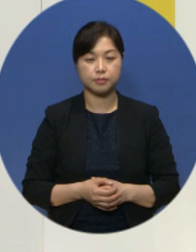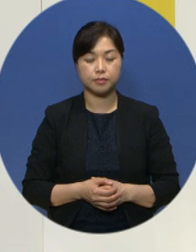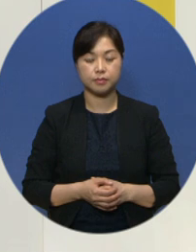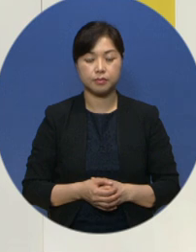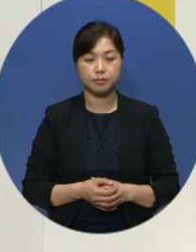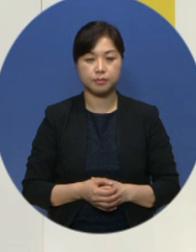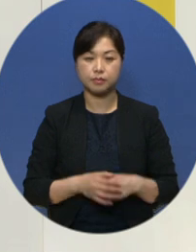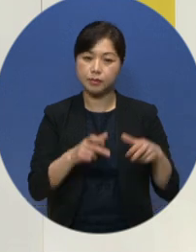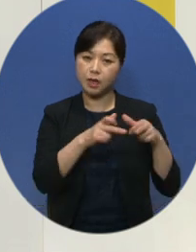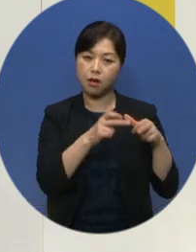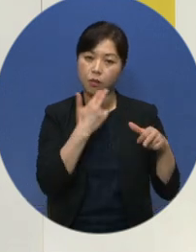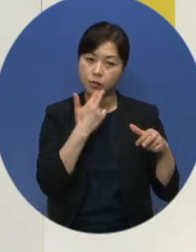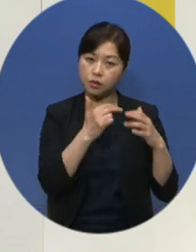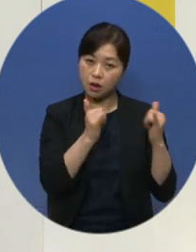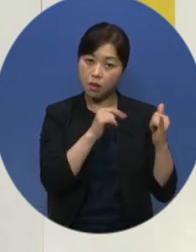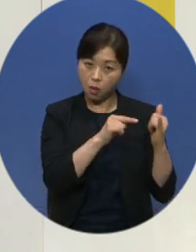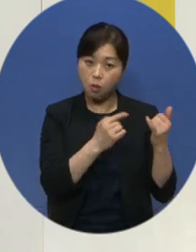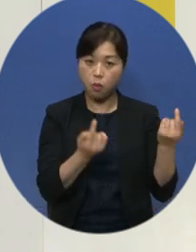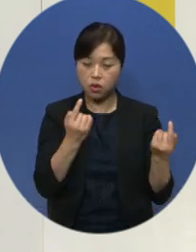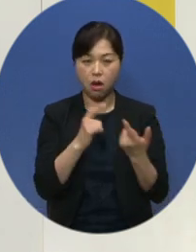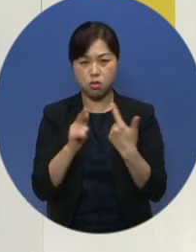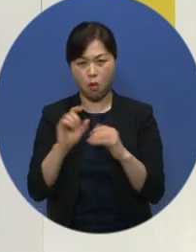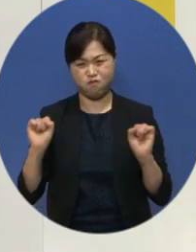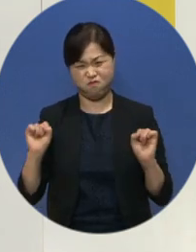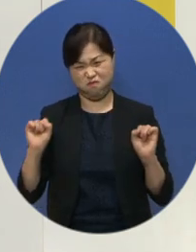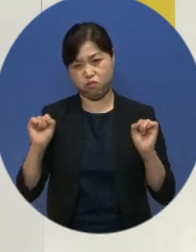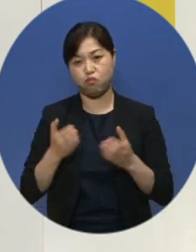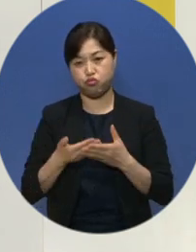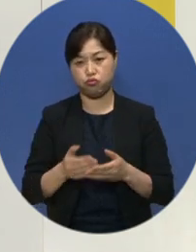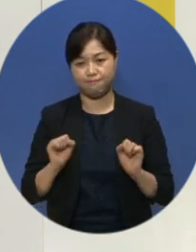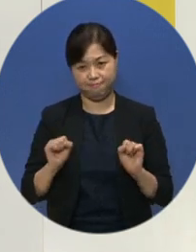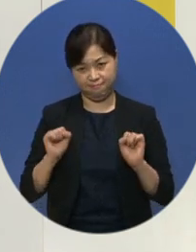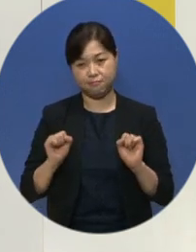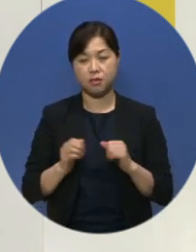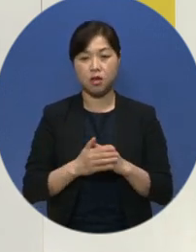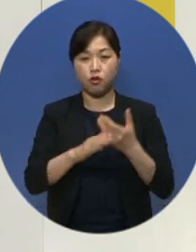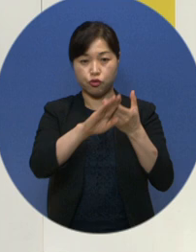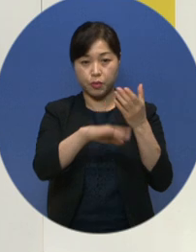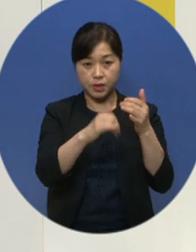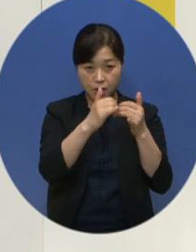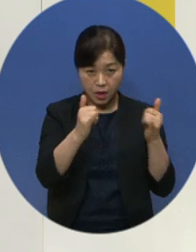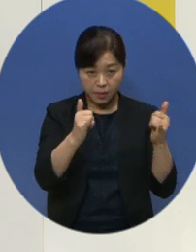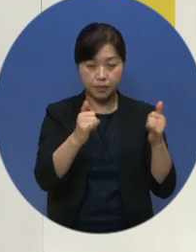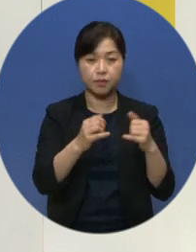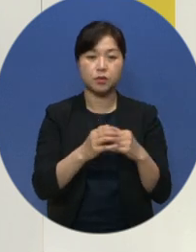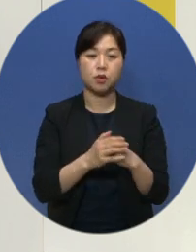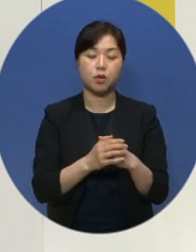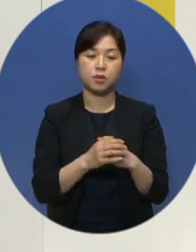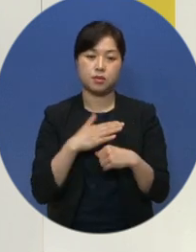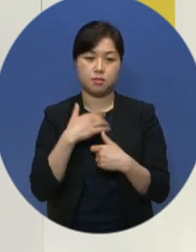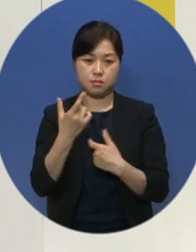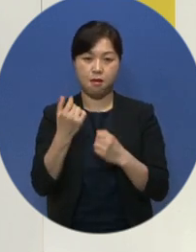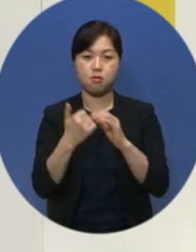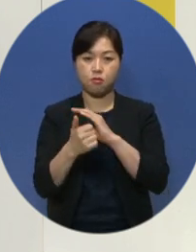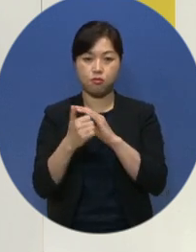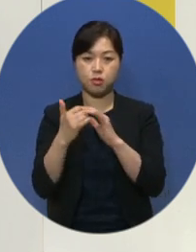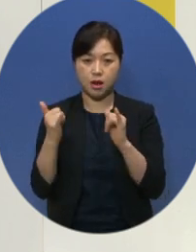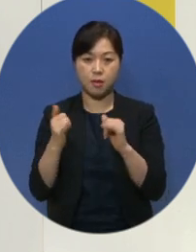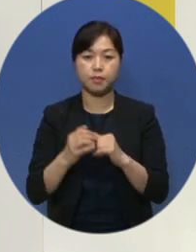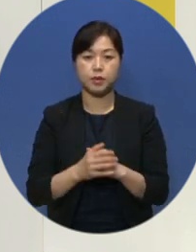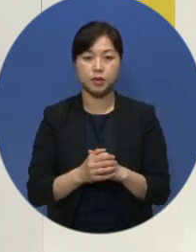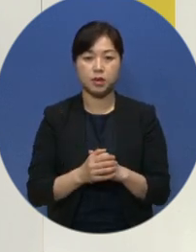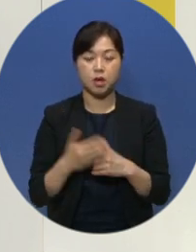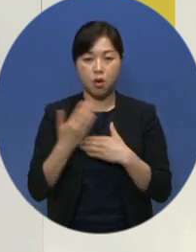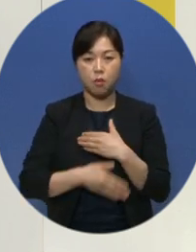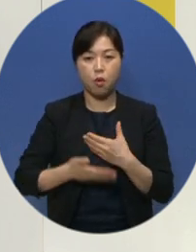들 보다도 많이 들지요 4 에 그래서 우리 그 후배들이 나 또 동료 선수들은 예를 들어서